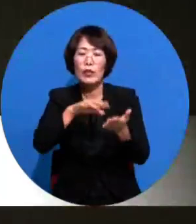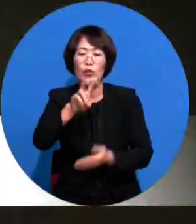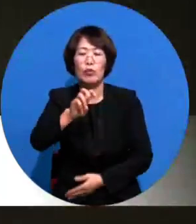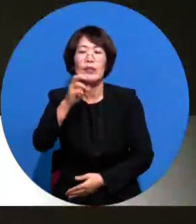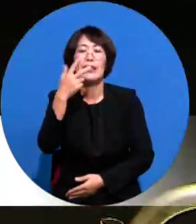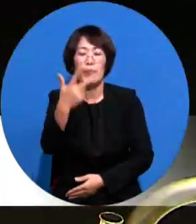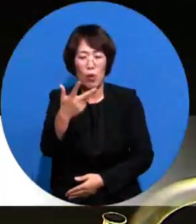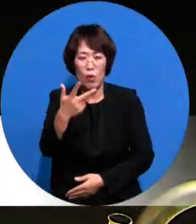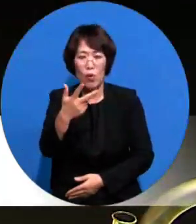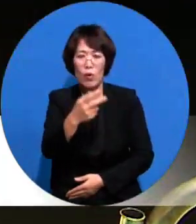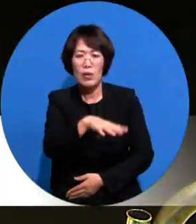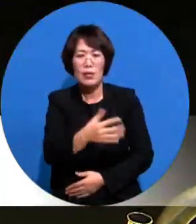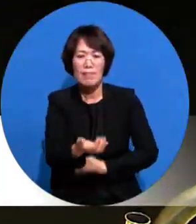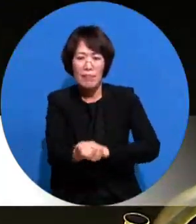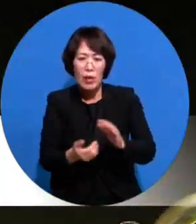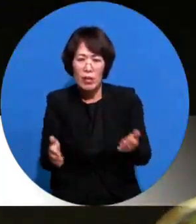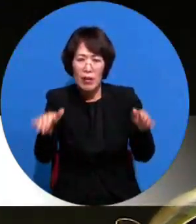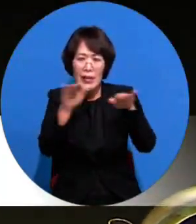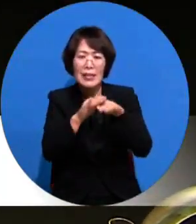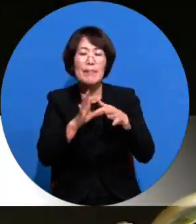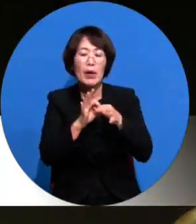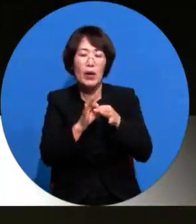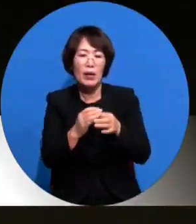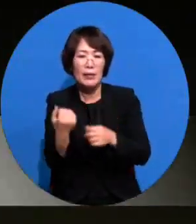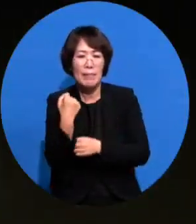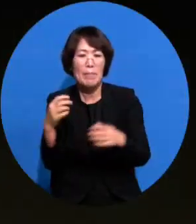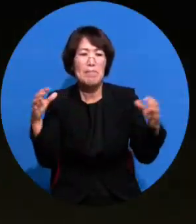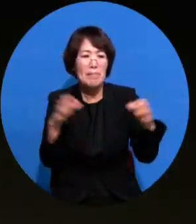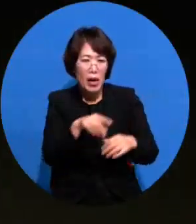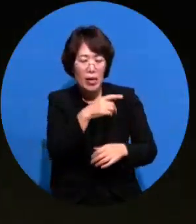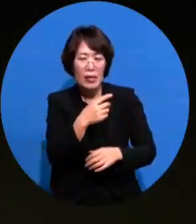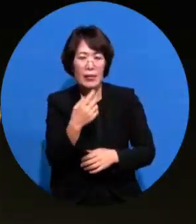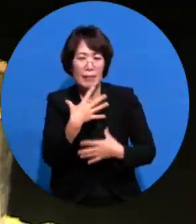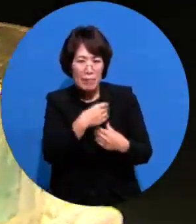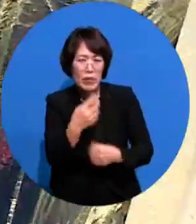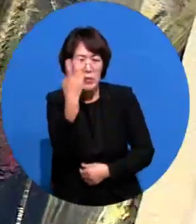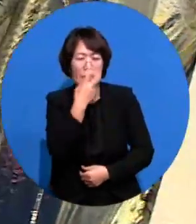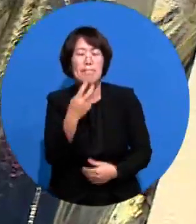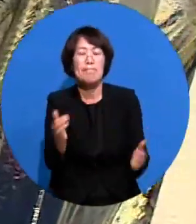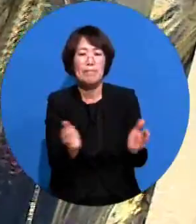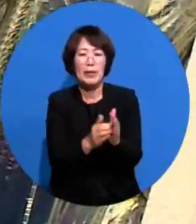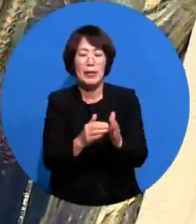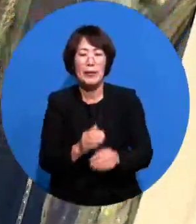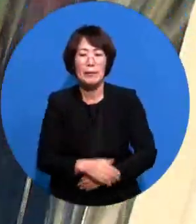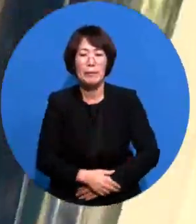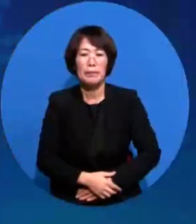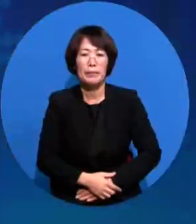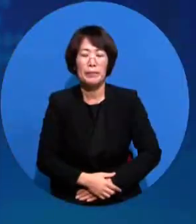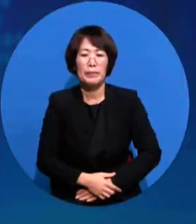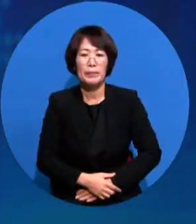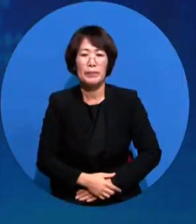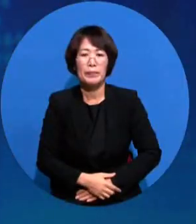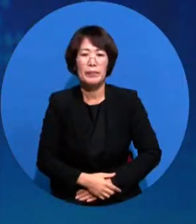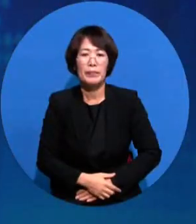갈치 낚시 어선에 대해 유관기관과 합동 안전점검을 실시했습니다.